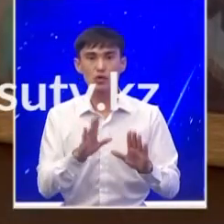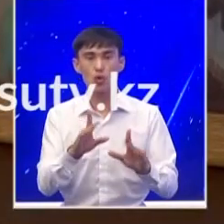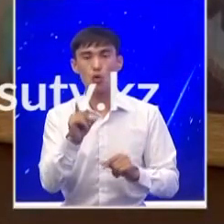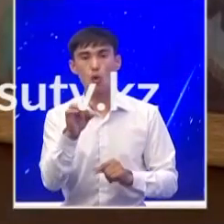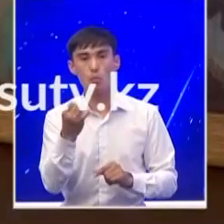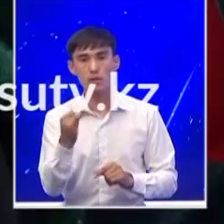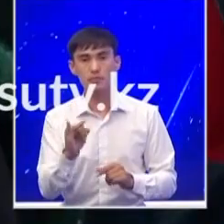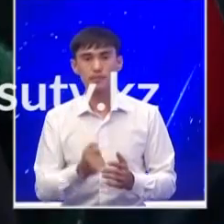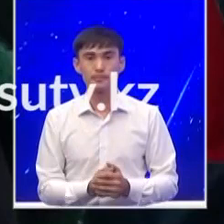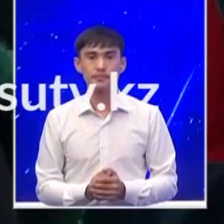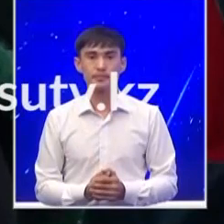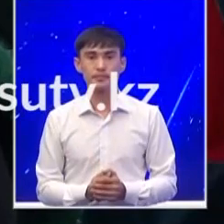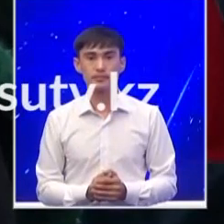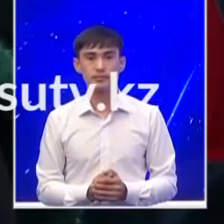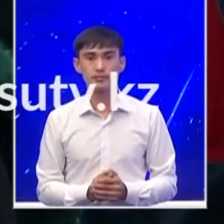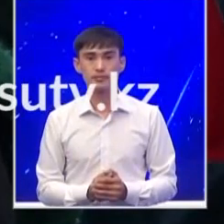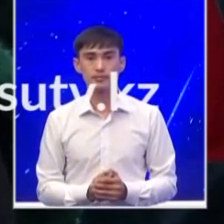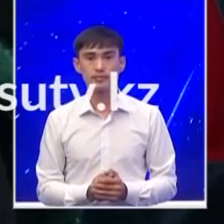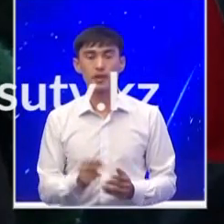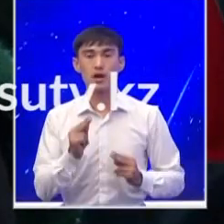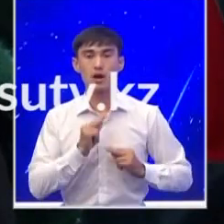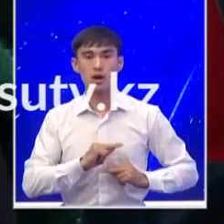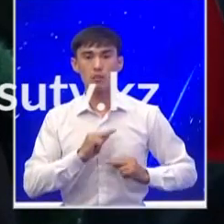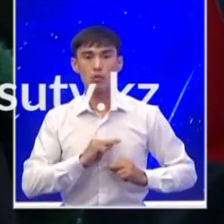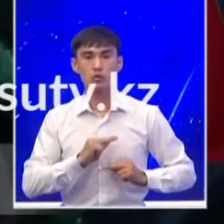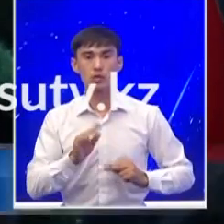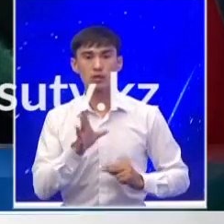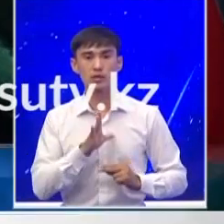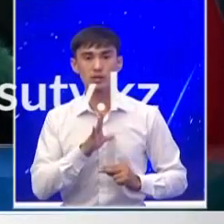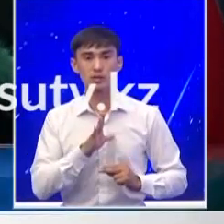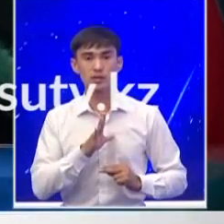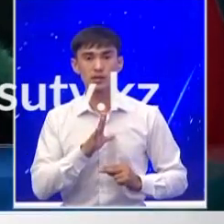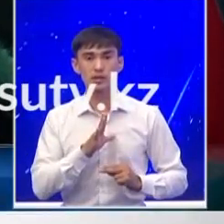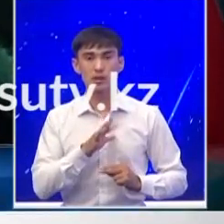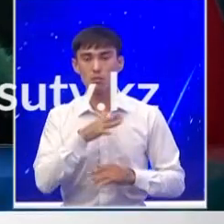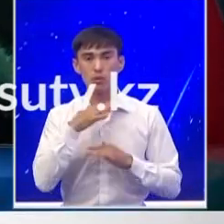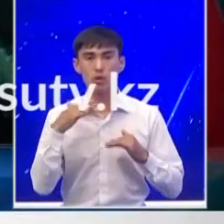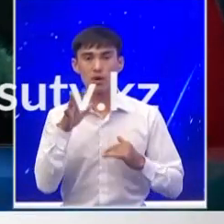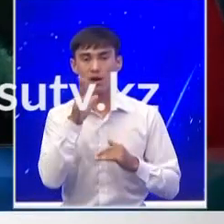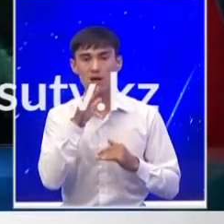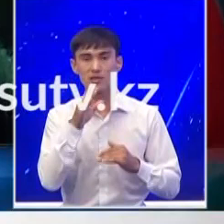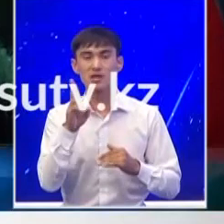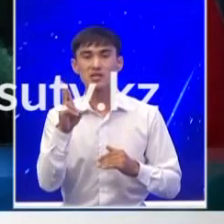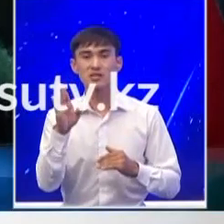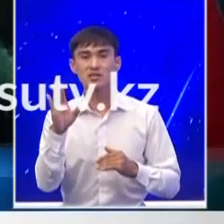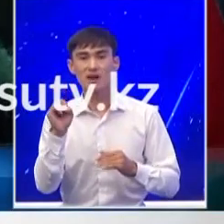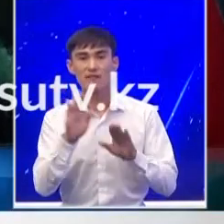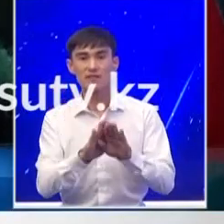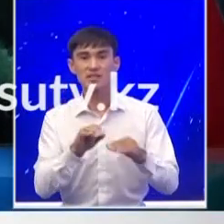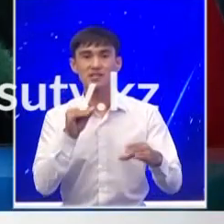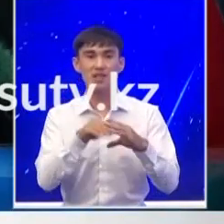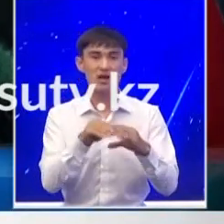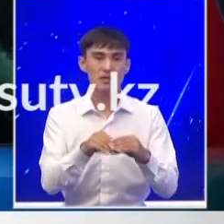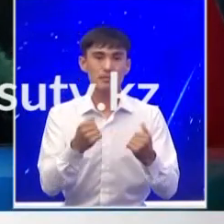хобби. Выучилась на счетного работника, работала много лет со складом, диспетчером, в